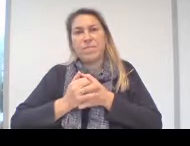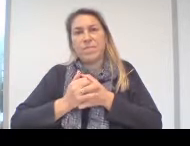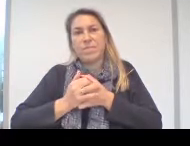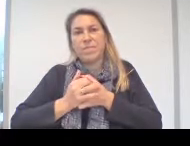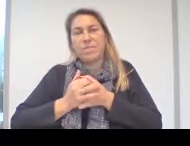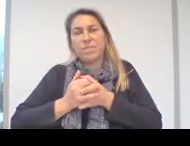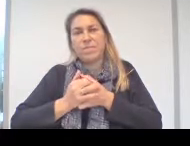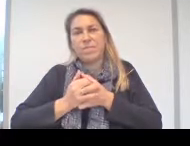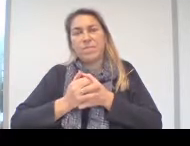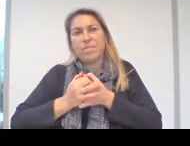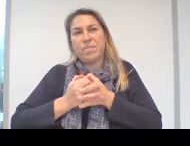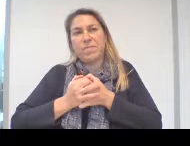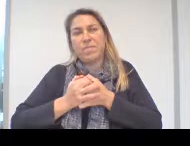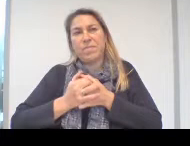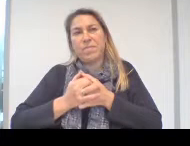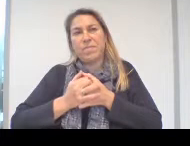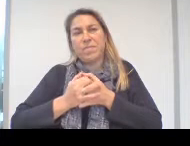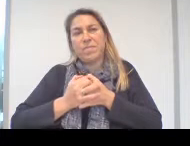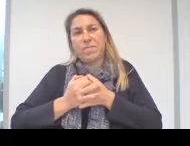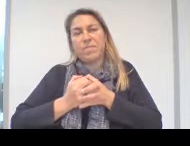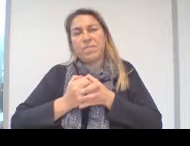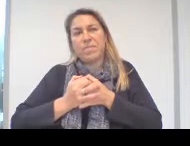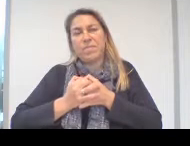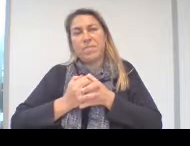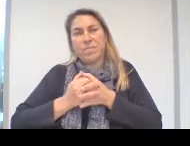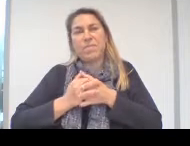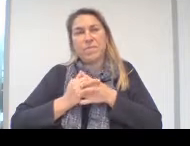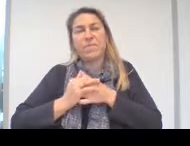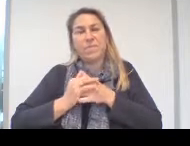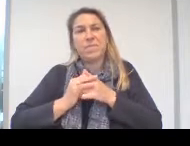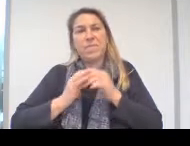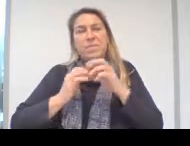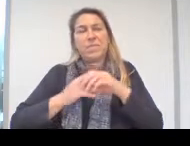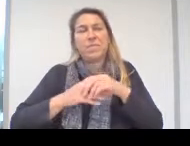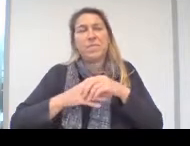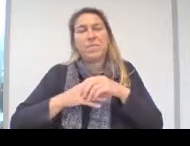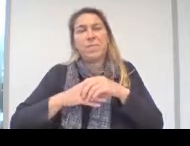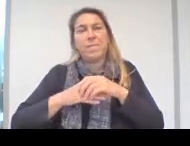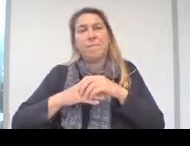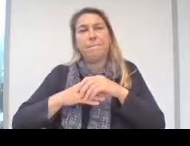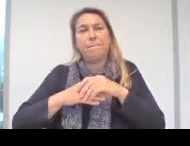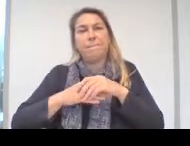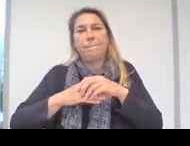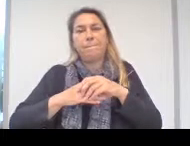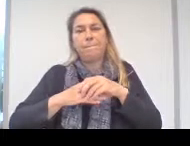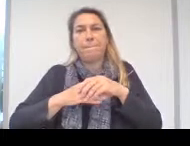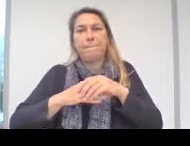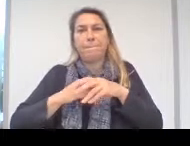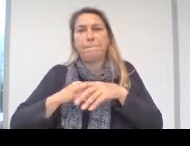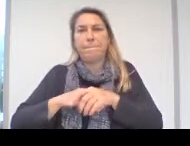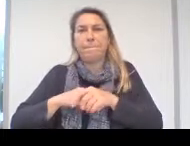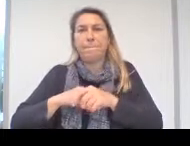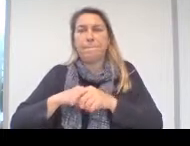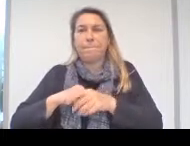maximum à recruter en alternance. C'est soit l'apprentissage, soit la professionnalisation. Dans les deux cas, on vise